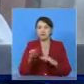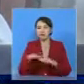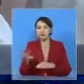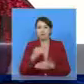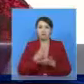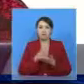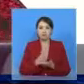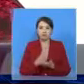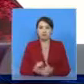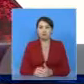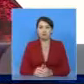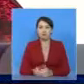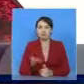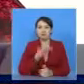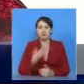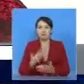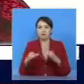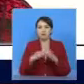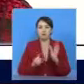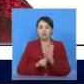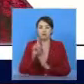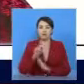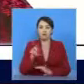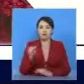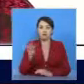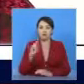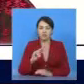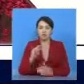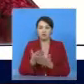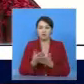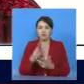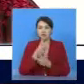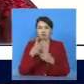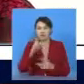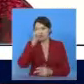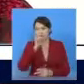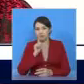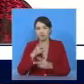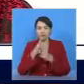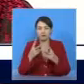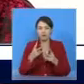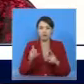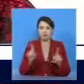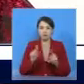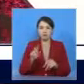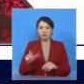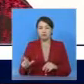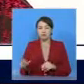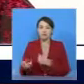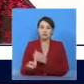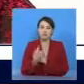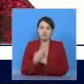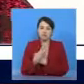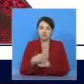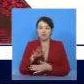всем направлениям. Мы этот проект начали в июле, видим вот месяц посмотрели, видим, что люди приходят и будет